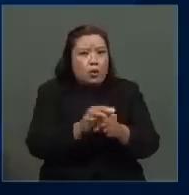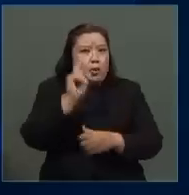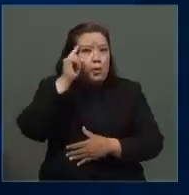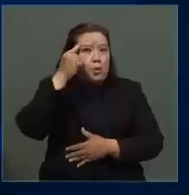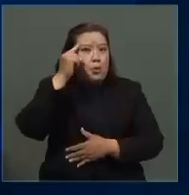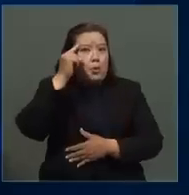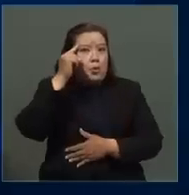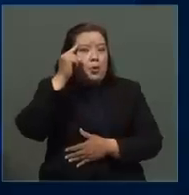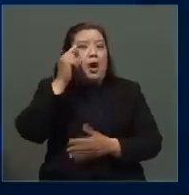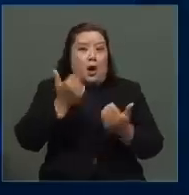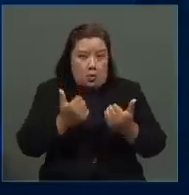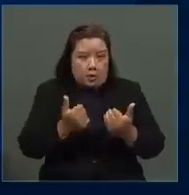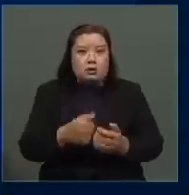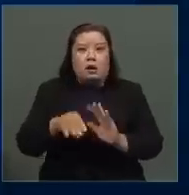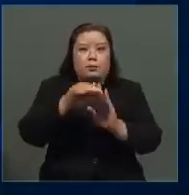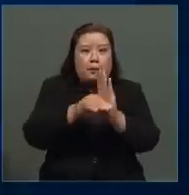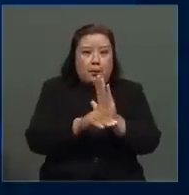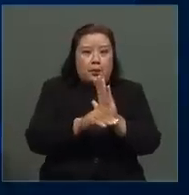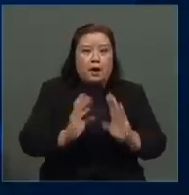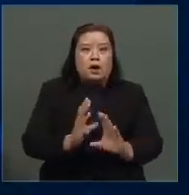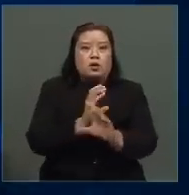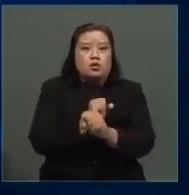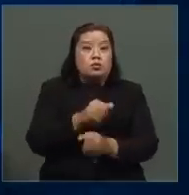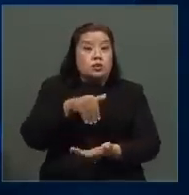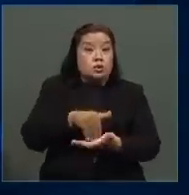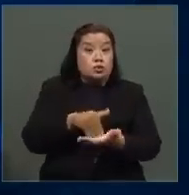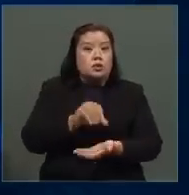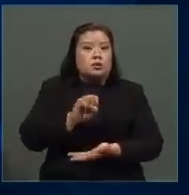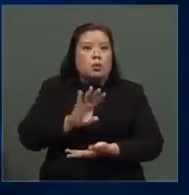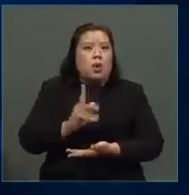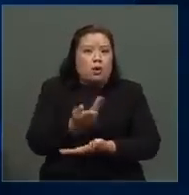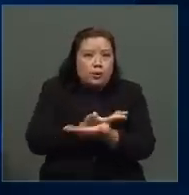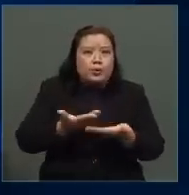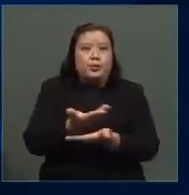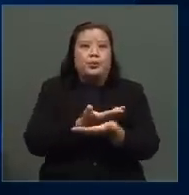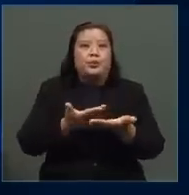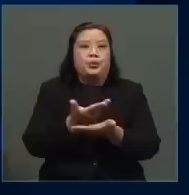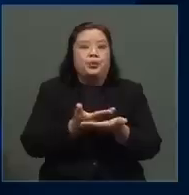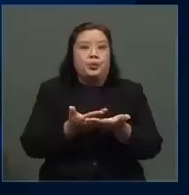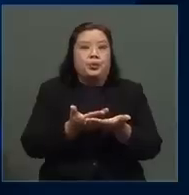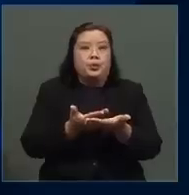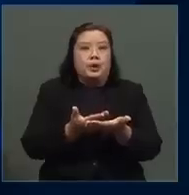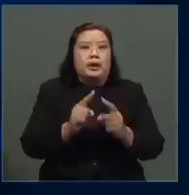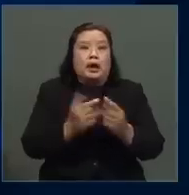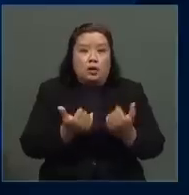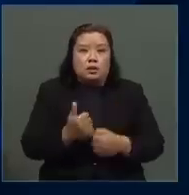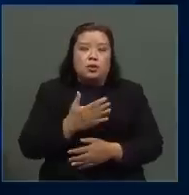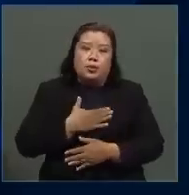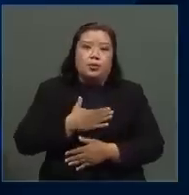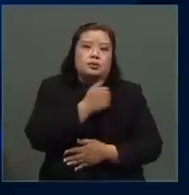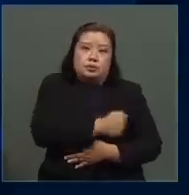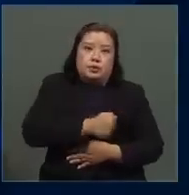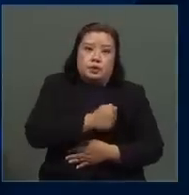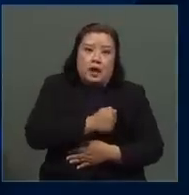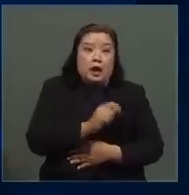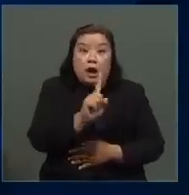เป็นสิ่งที่เราจะนำมาสรุปกันในที่ประชุมสรรพากรในวันนี้เพื่อเรียนรู้กันด้วยค่ะอย่างไรก็ตามก็ต้องขอแสดงความเสียใจกับ